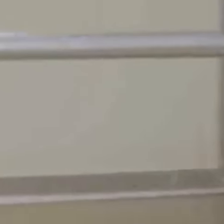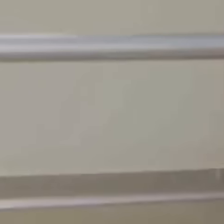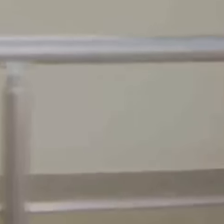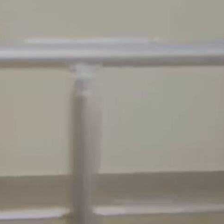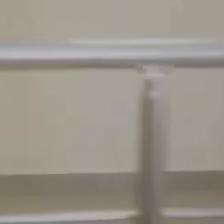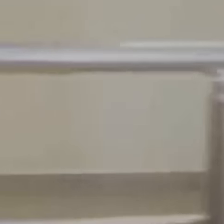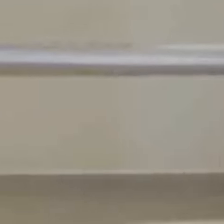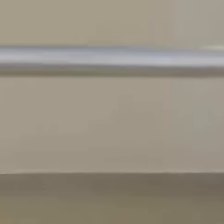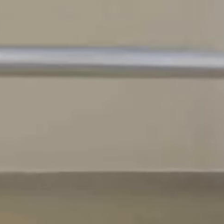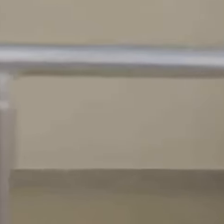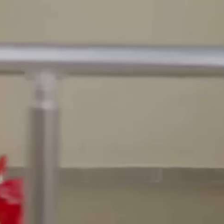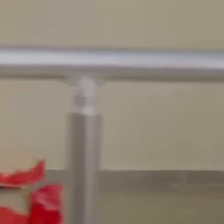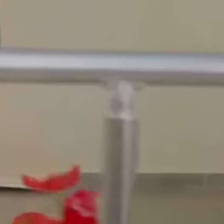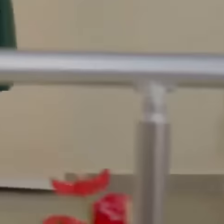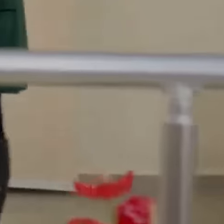arkasına bakıyor.